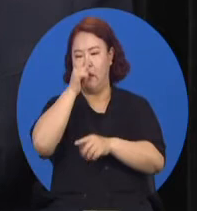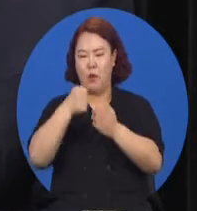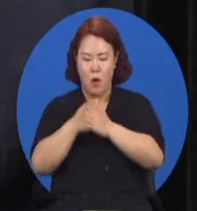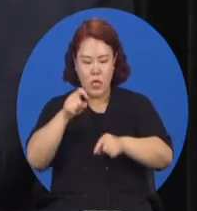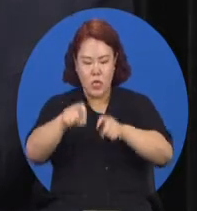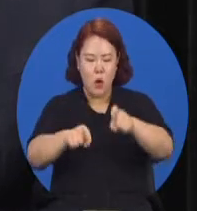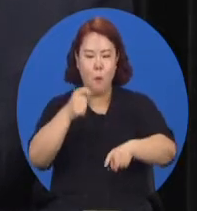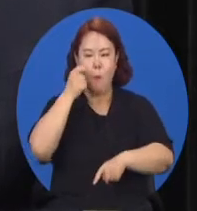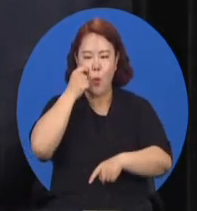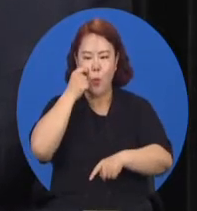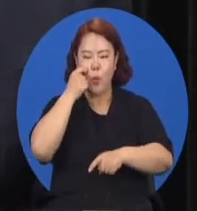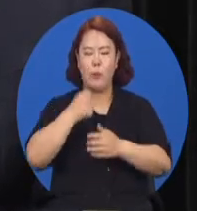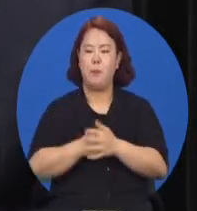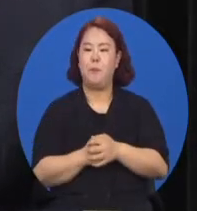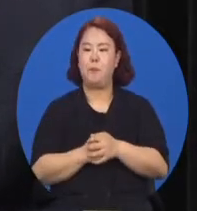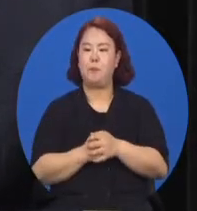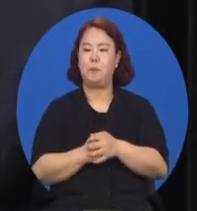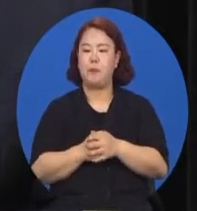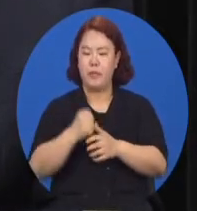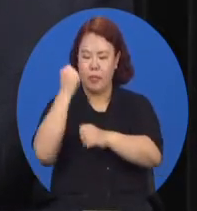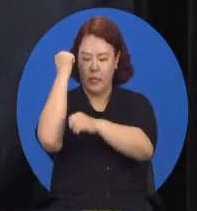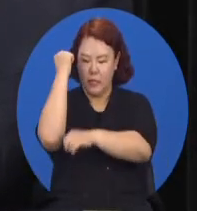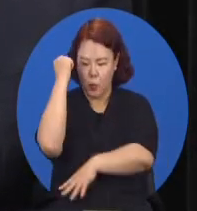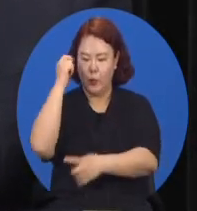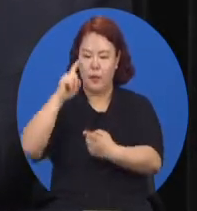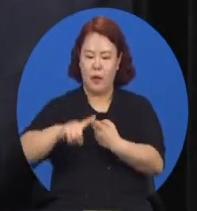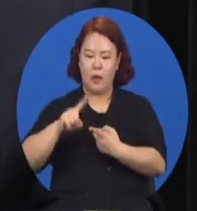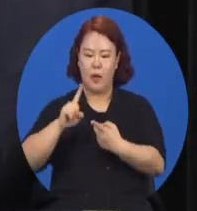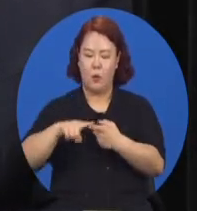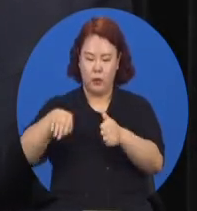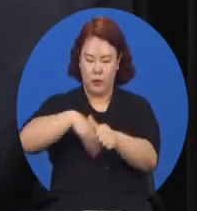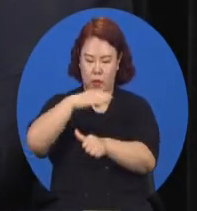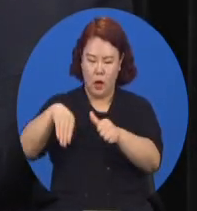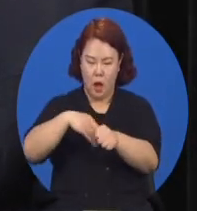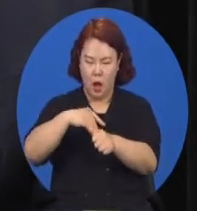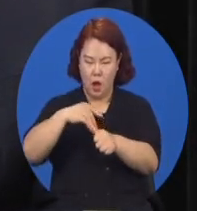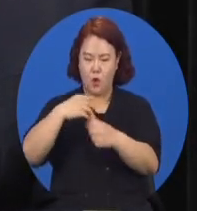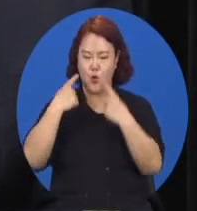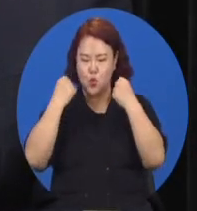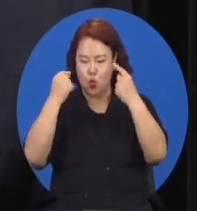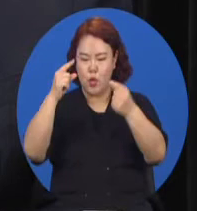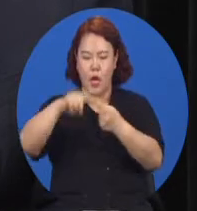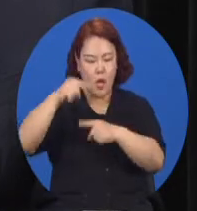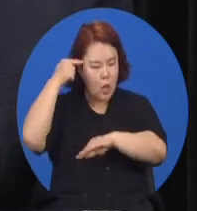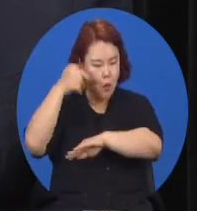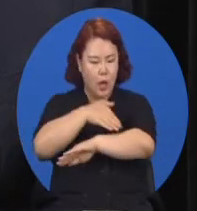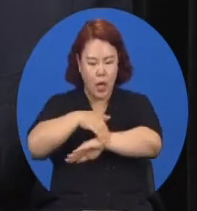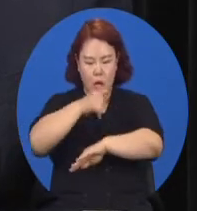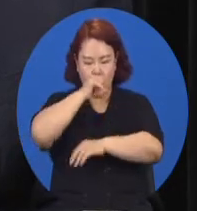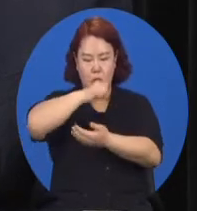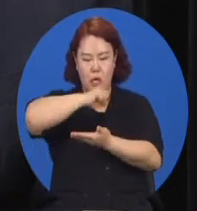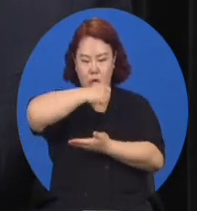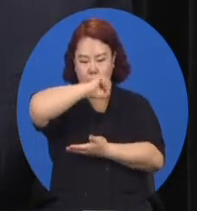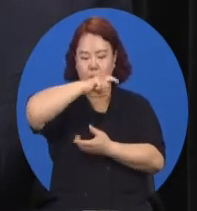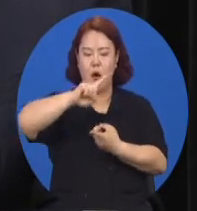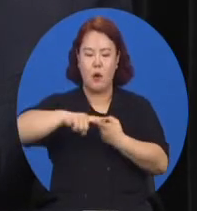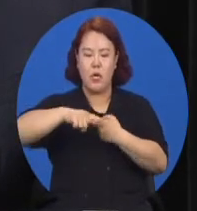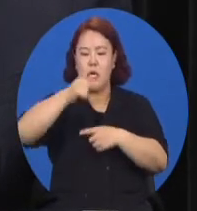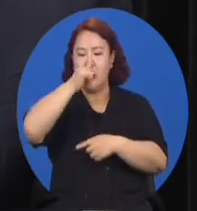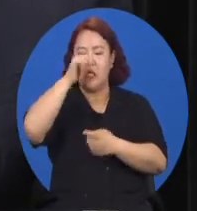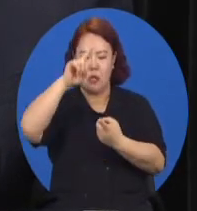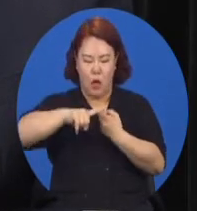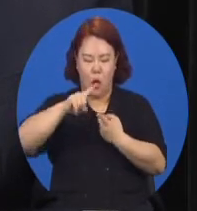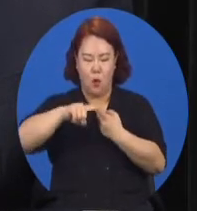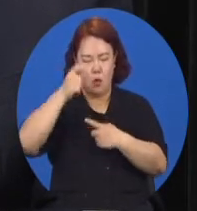실행하지 못하고 기존에 있는 상태를 인정한 상태에서만 계획을 세우고 또 예산도 있는 상태에서만 생각해서 가지고